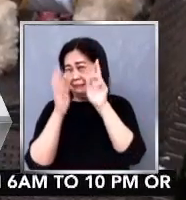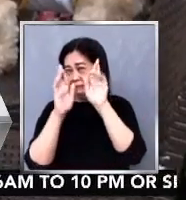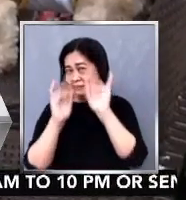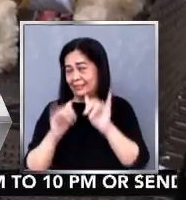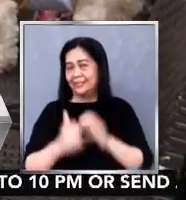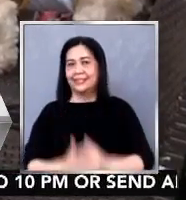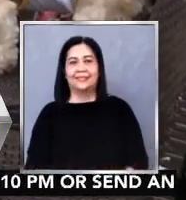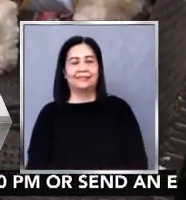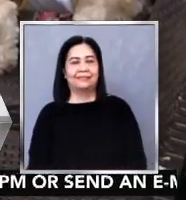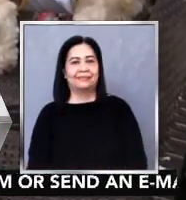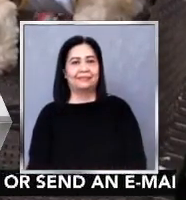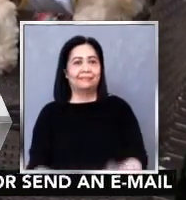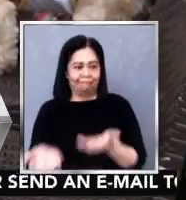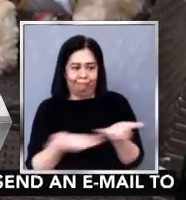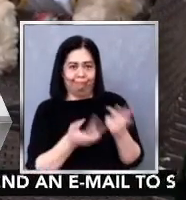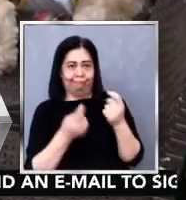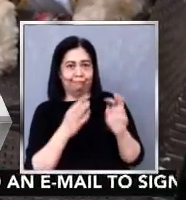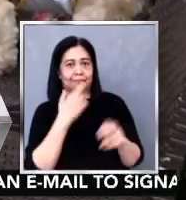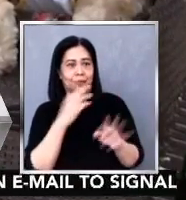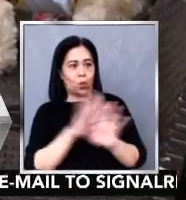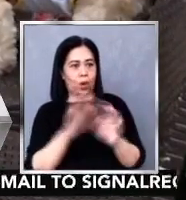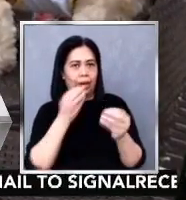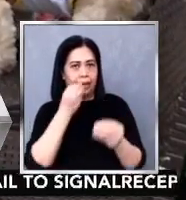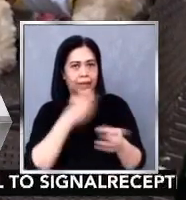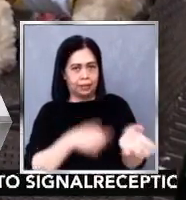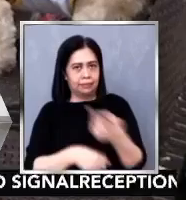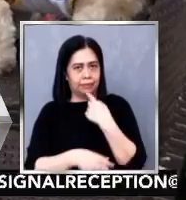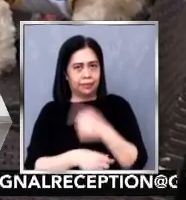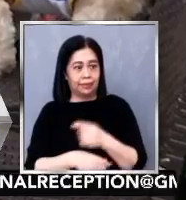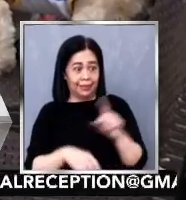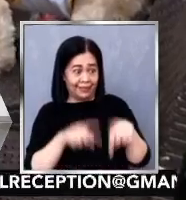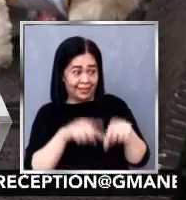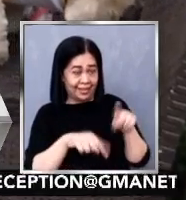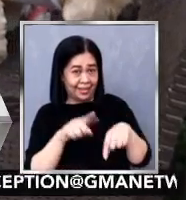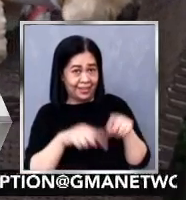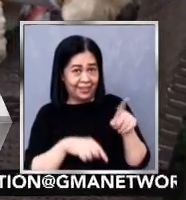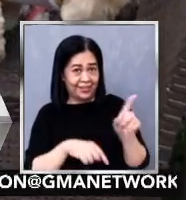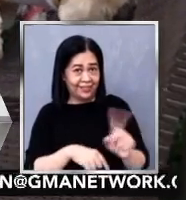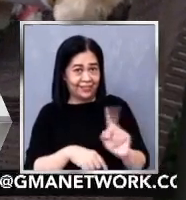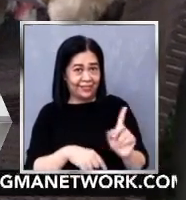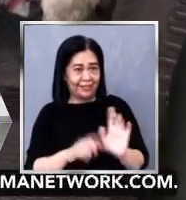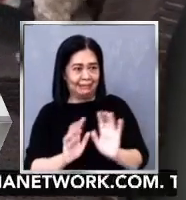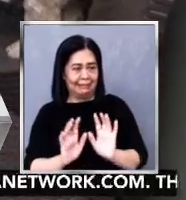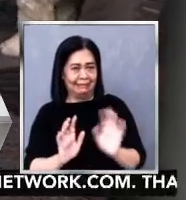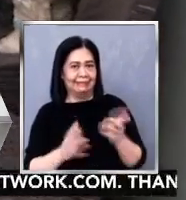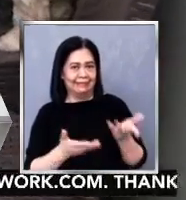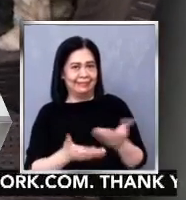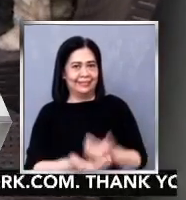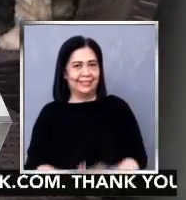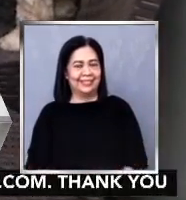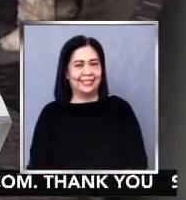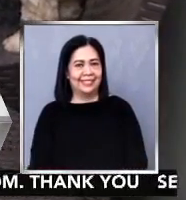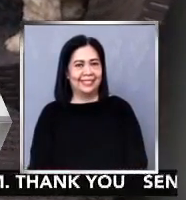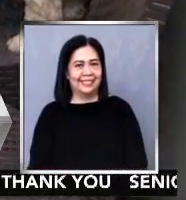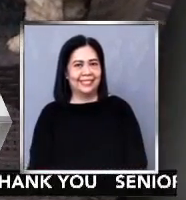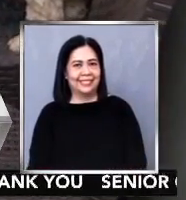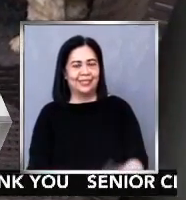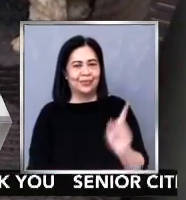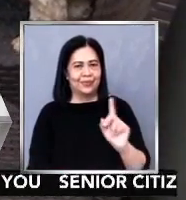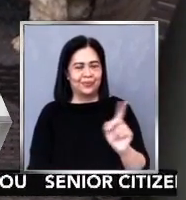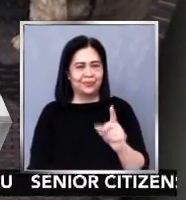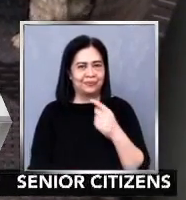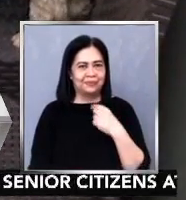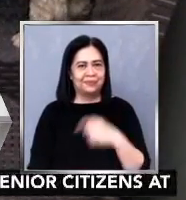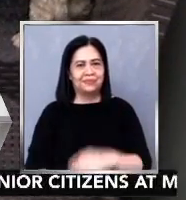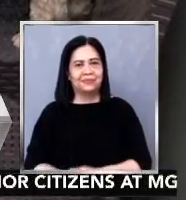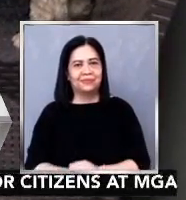nyo po na sabihin na wag kainin. Pensa tayo, ha? So? Oo, yun. Binawag ayway yung buntot. O, Coco, meron